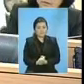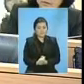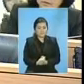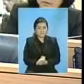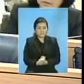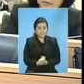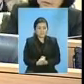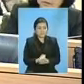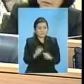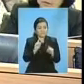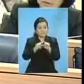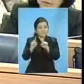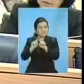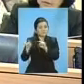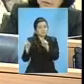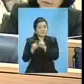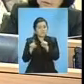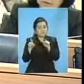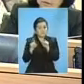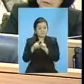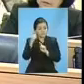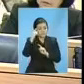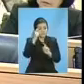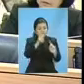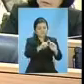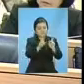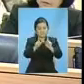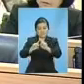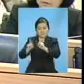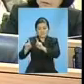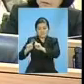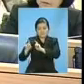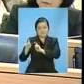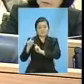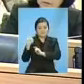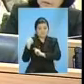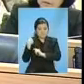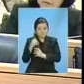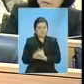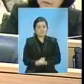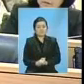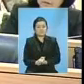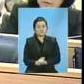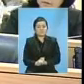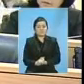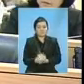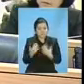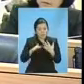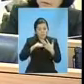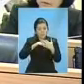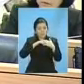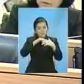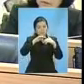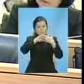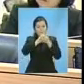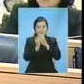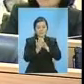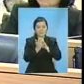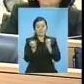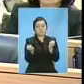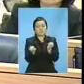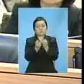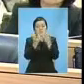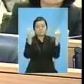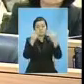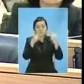สิ่งเหล่านี้ก็คือเกิดขึ้นจากความเชื่อที่แตกต่างกันนั่นเองและนำพาให้โลกเข้าสู่ความขัดแย้งอันยิ่ง